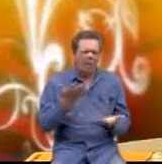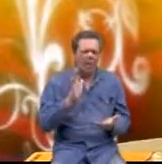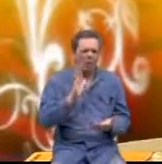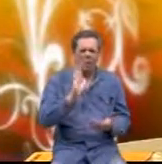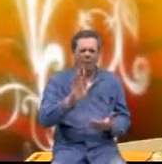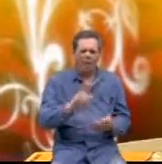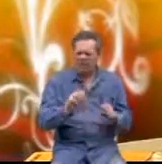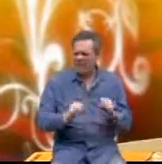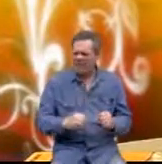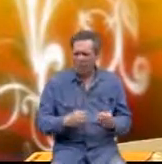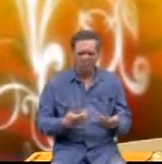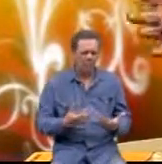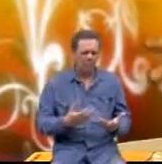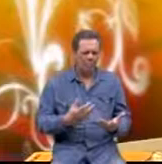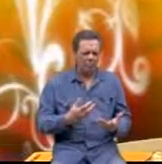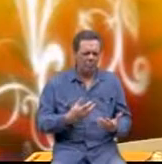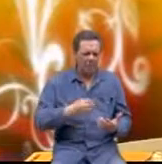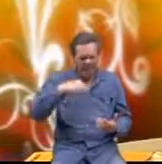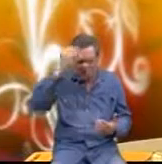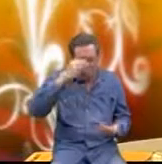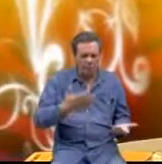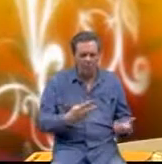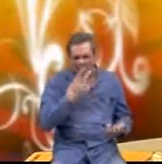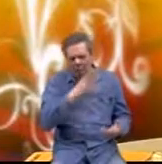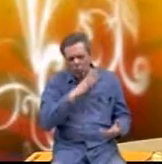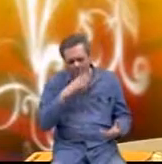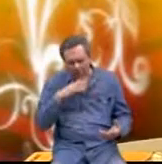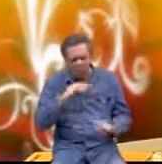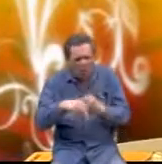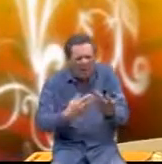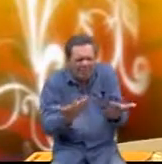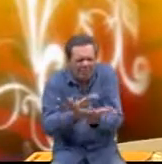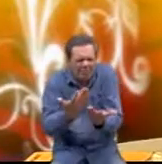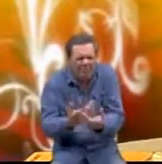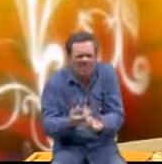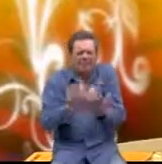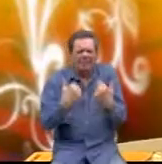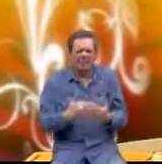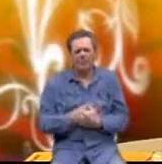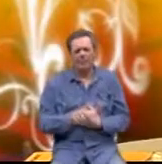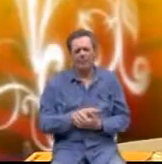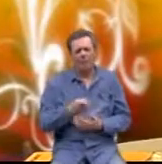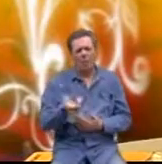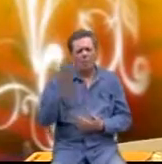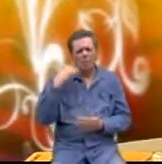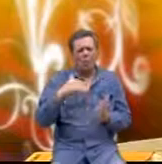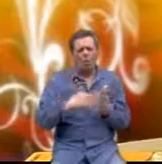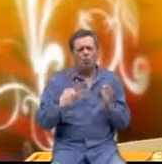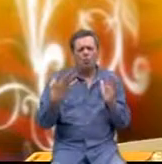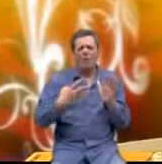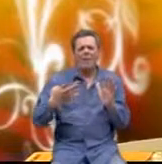ili gledajući svoju mamu, roditelje i tako da se malo družili, ne pa ste misli, ma idem nešto napraviti. Pa to je dakle bilo još